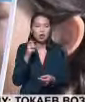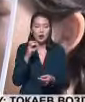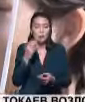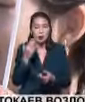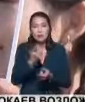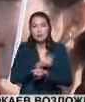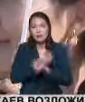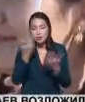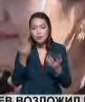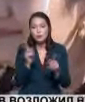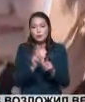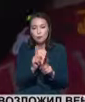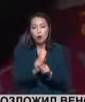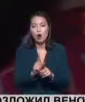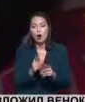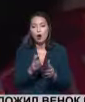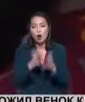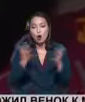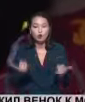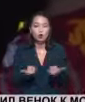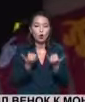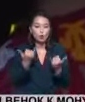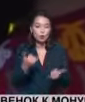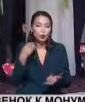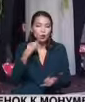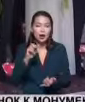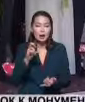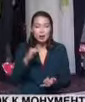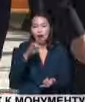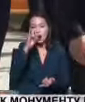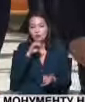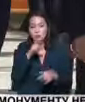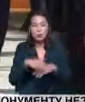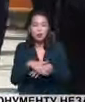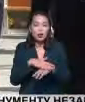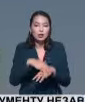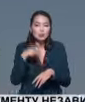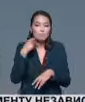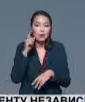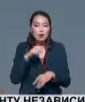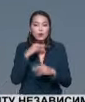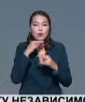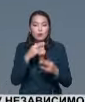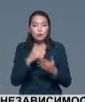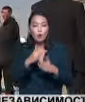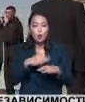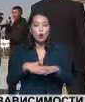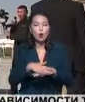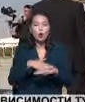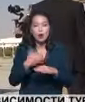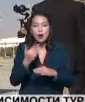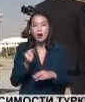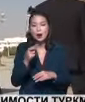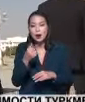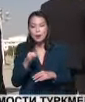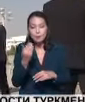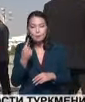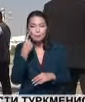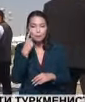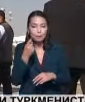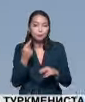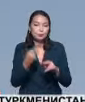ярким проявлением особого уважения туркменских братьев к казахскому народу. Президент также обратил внимание на общность философии Абая и туркменского